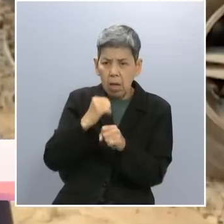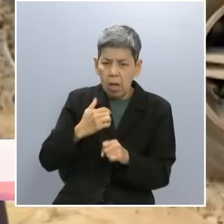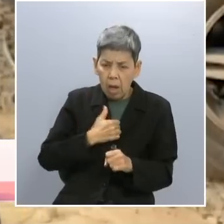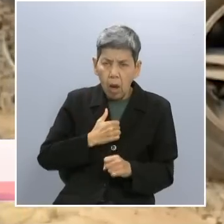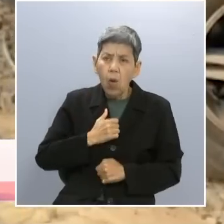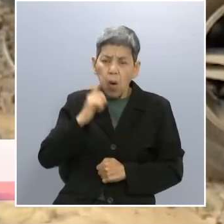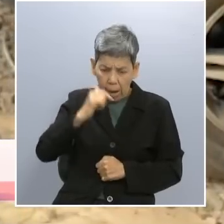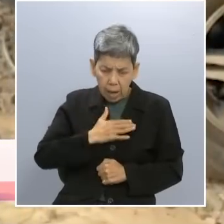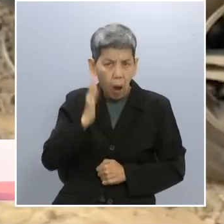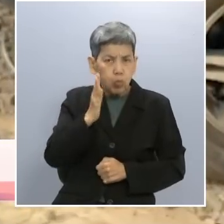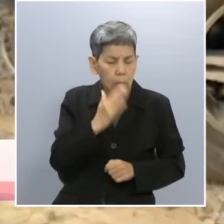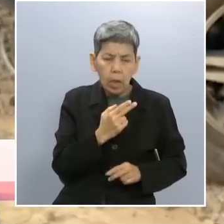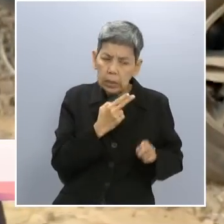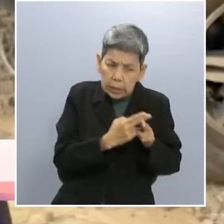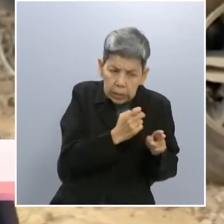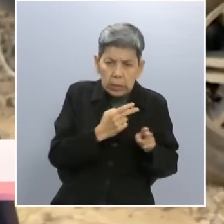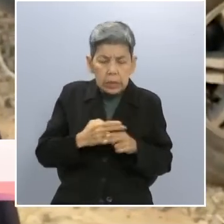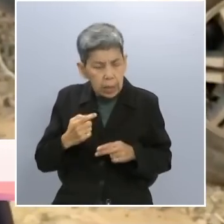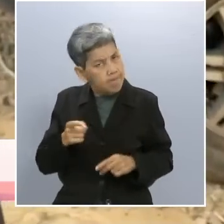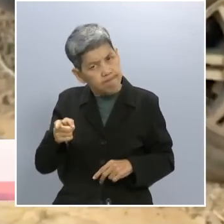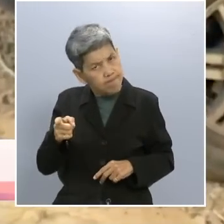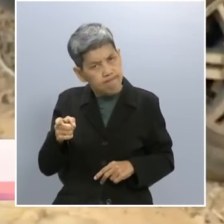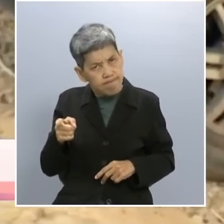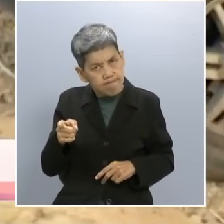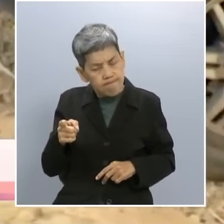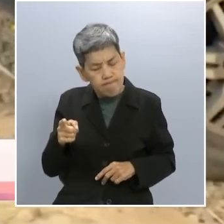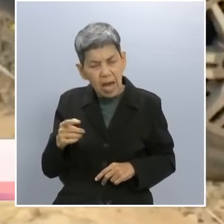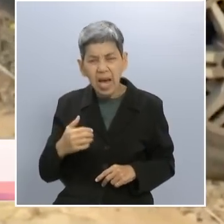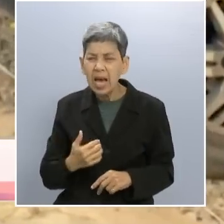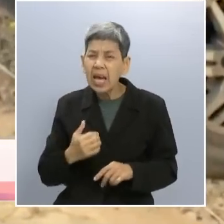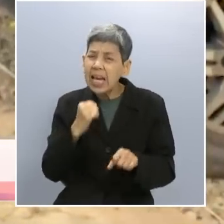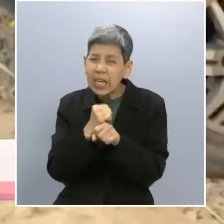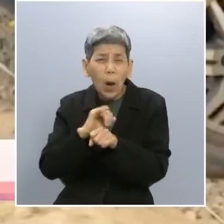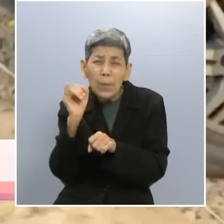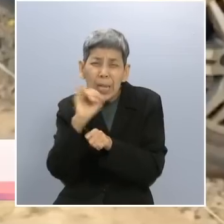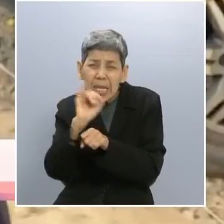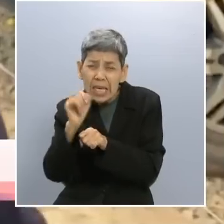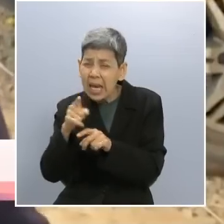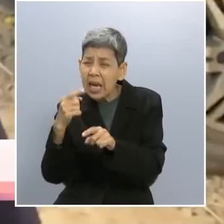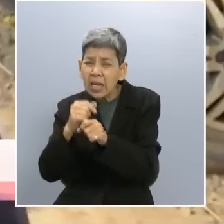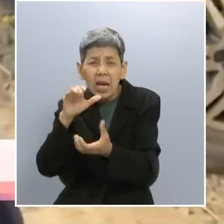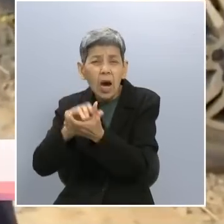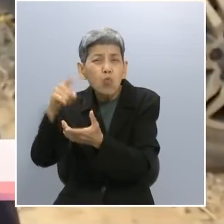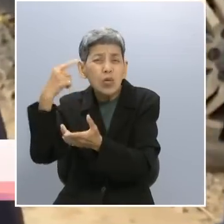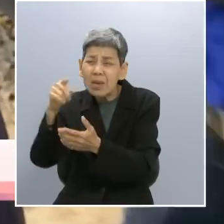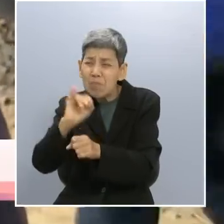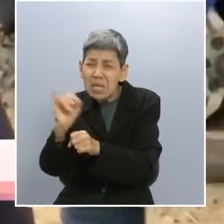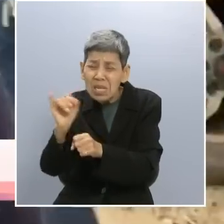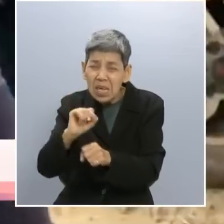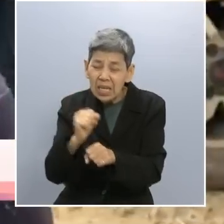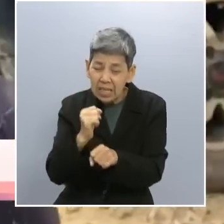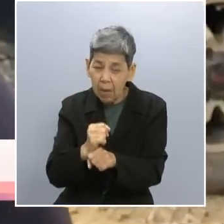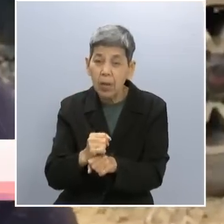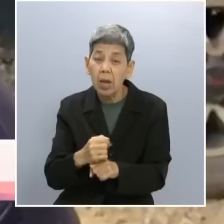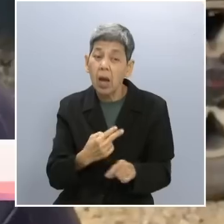ลูกกบของแม่เนี่ยเสื่อมเสียชื่อเสียงทีไอ้เรื่องที่ไม่ดีของเอซึ่งเป็นลูกสะใภ้ระหว่างที่